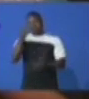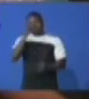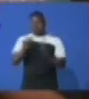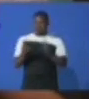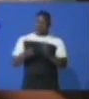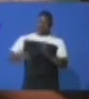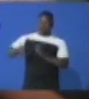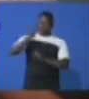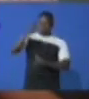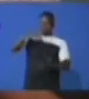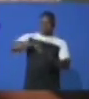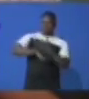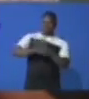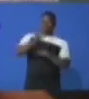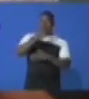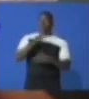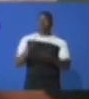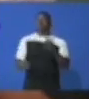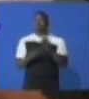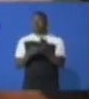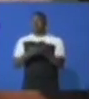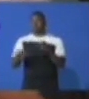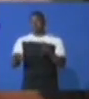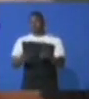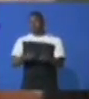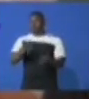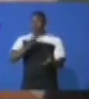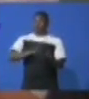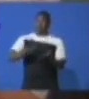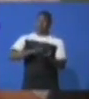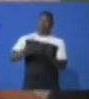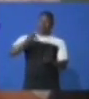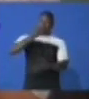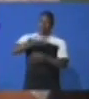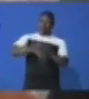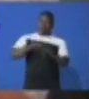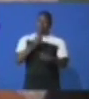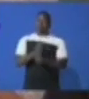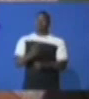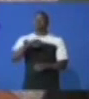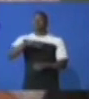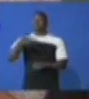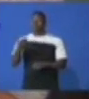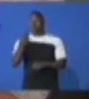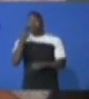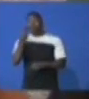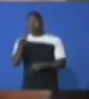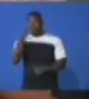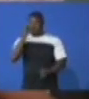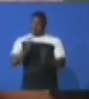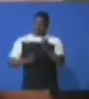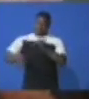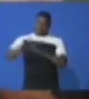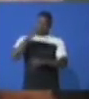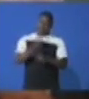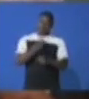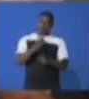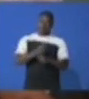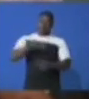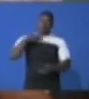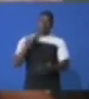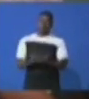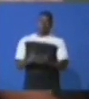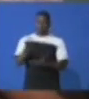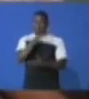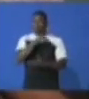tant que caissier, vous saurez dans 10 ans où vous pouvez être si vous travaillez bien. Vous savez que les banques sont des entreprises généralement privées, et que